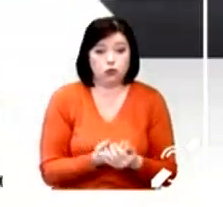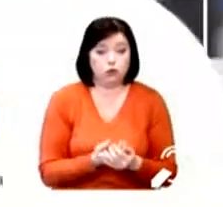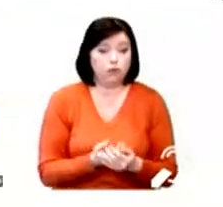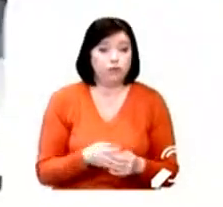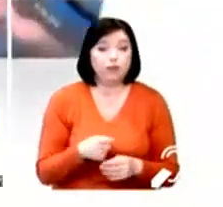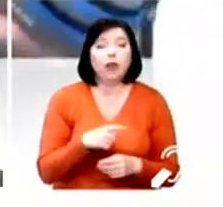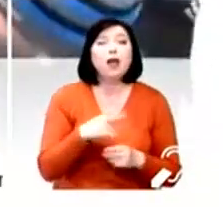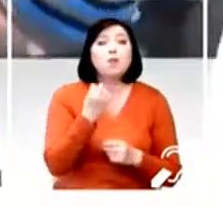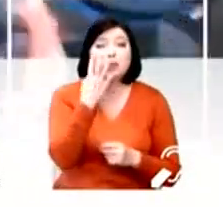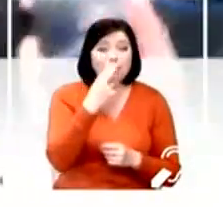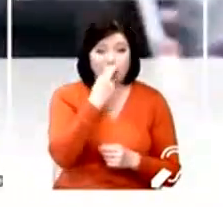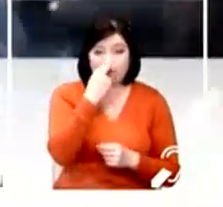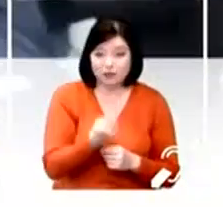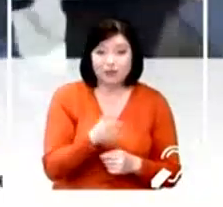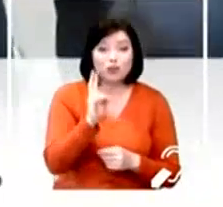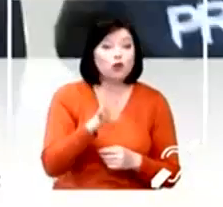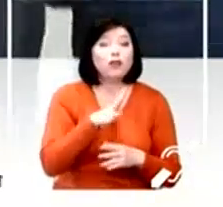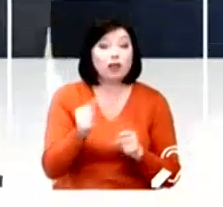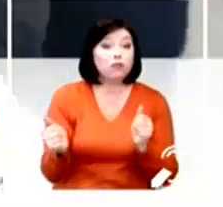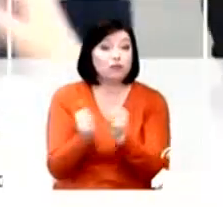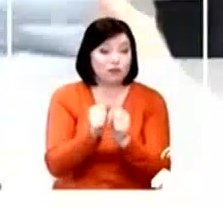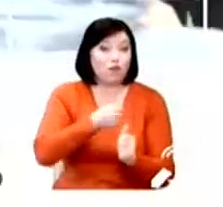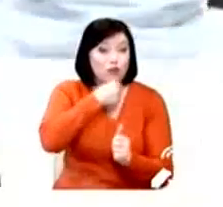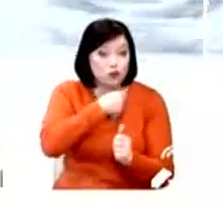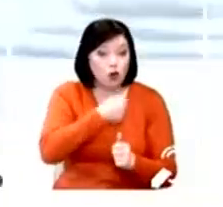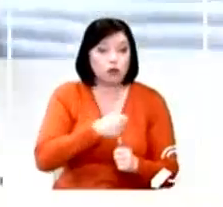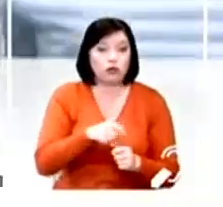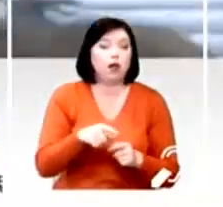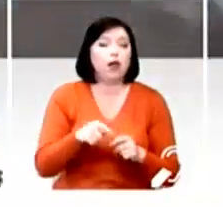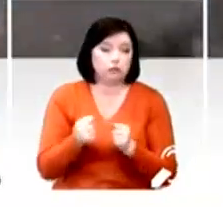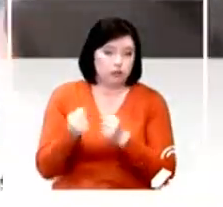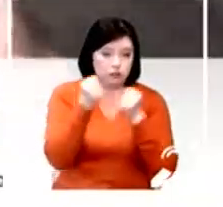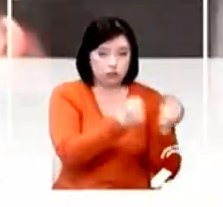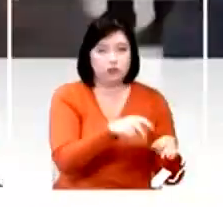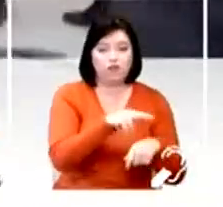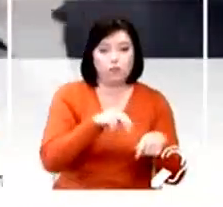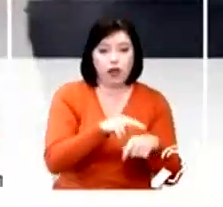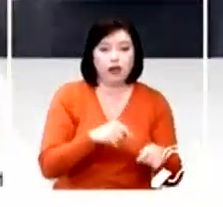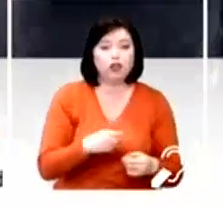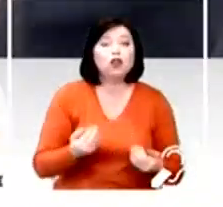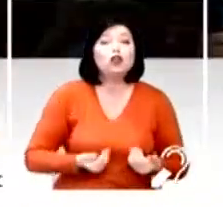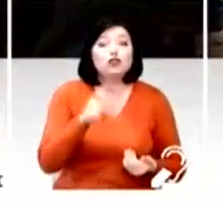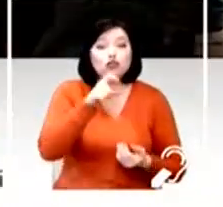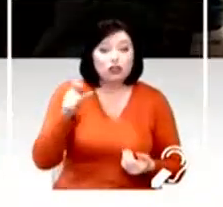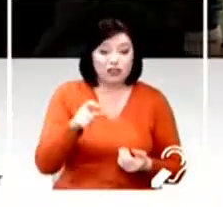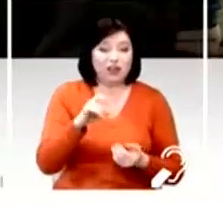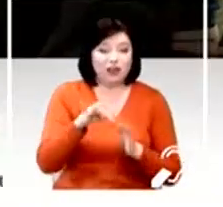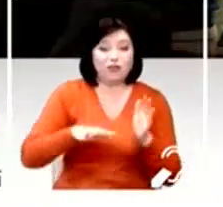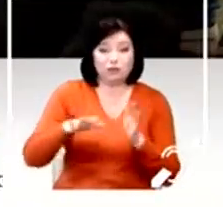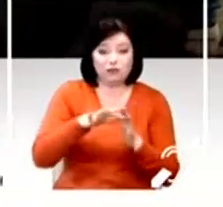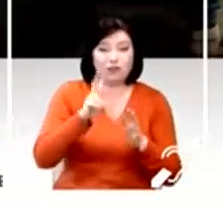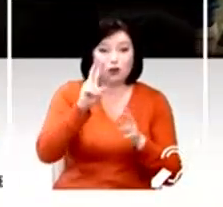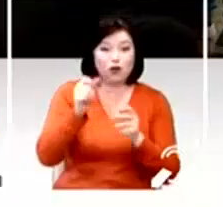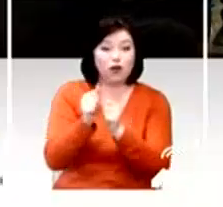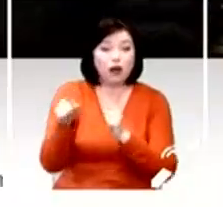De acasă, 15 minori care nu erau însoțiți de un adult au fost duși la inspectoratul de poliție. Locuitorii din zonă s-au plâns că